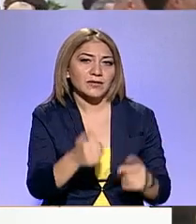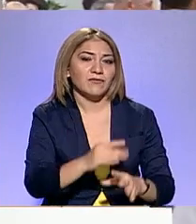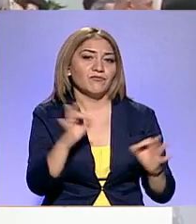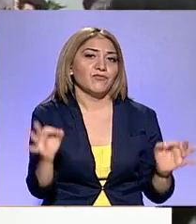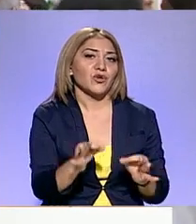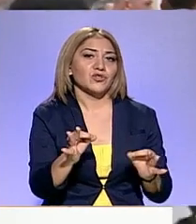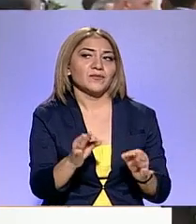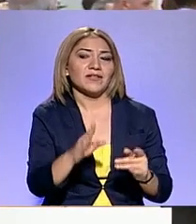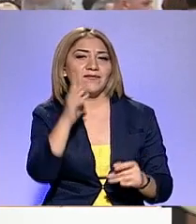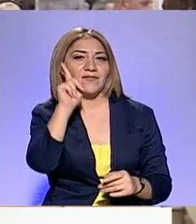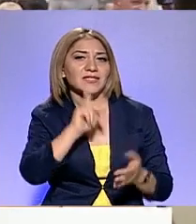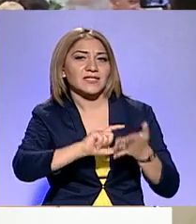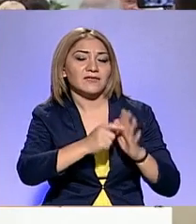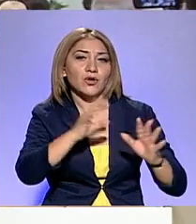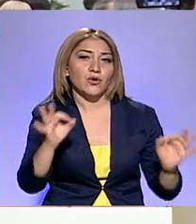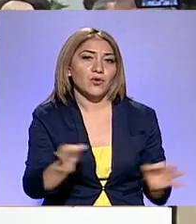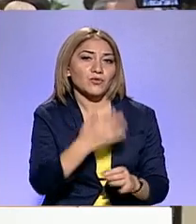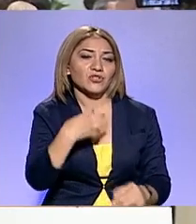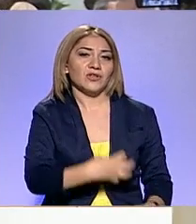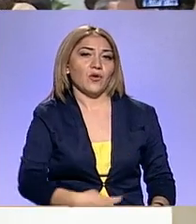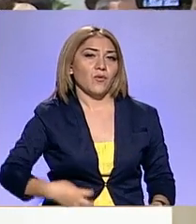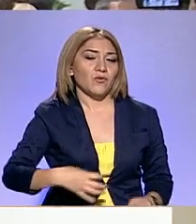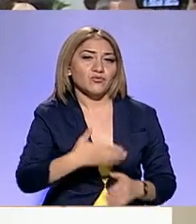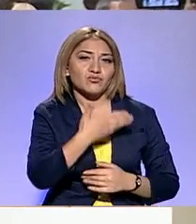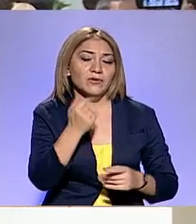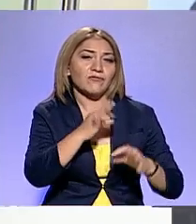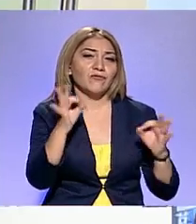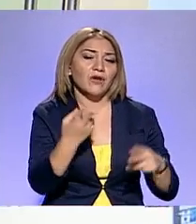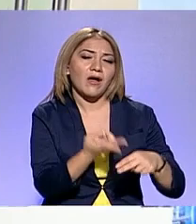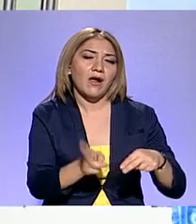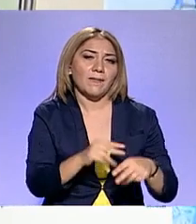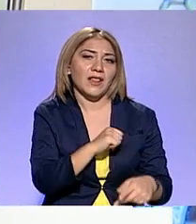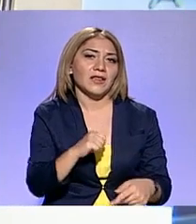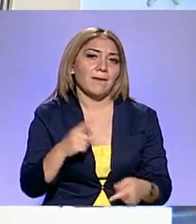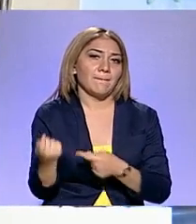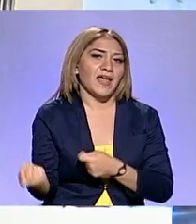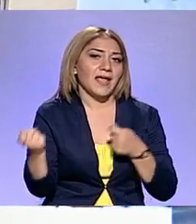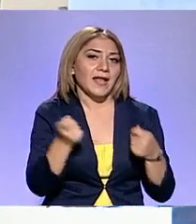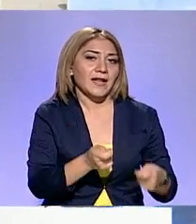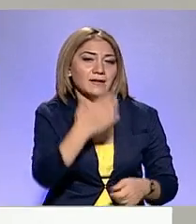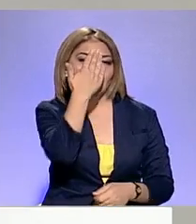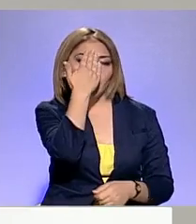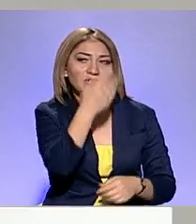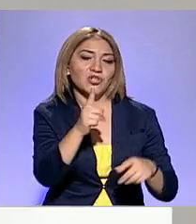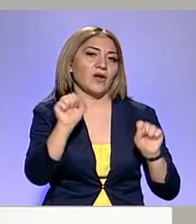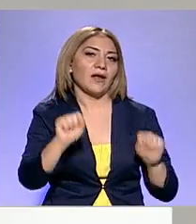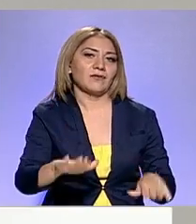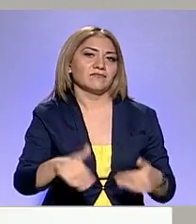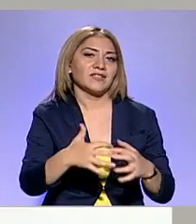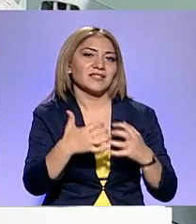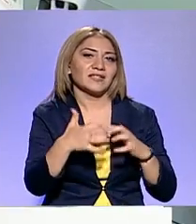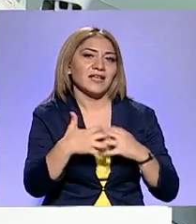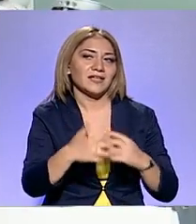ուրիշ կոյկաներ ունեին, ուլտրասաունդ չունեին։ Ինչ ասեք, ես բերել եմ։ Բնակչության ինչ ծառայություններ կարող է մատուցել